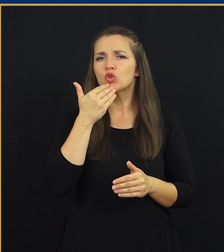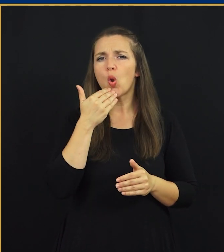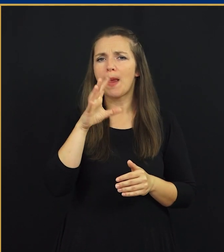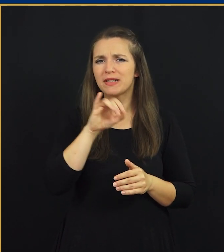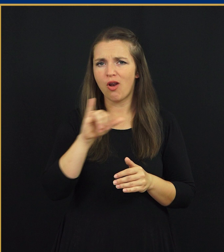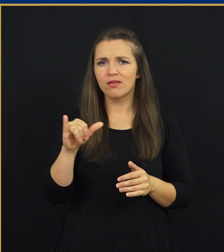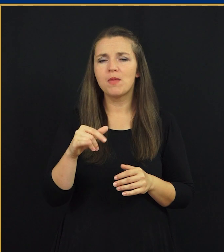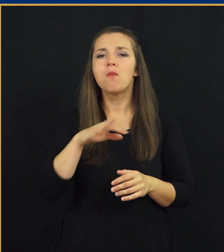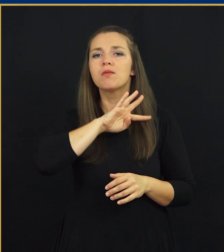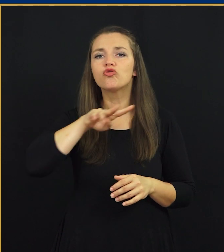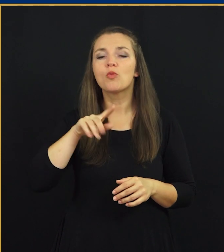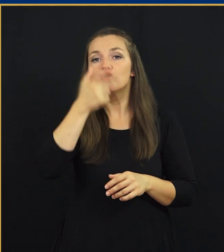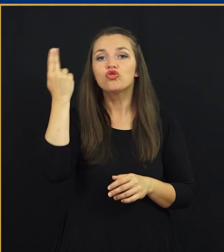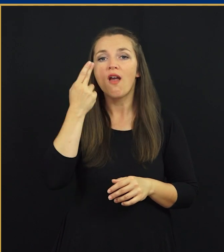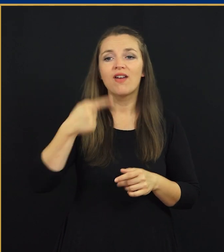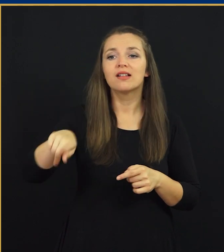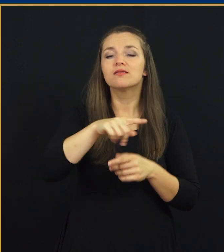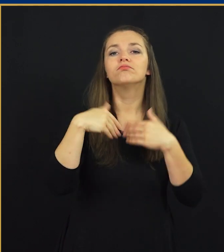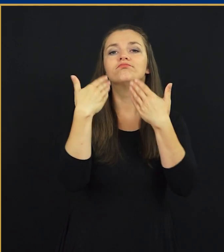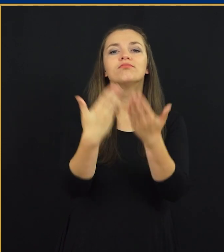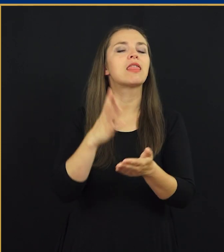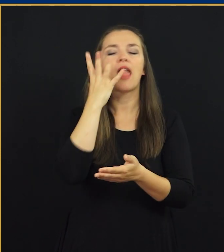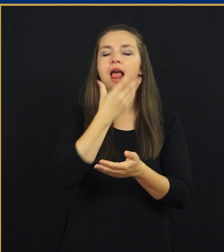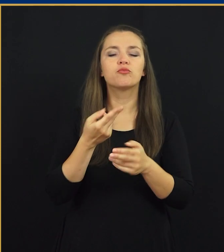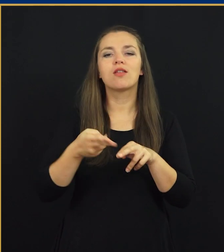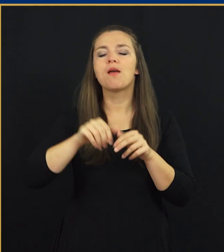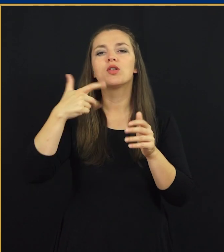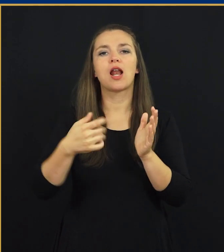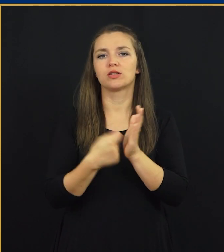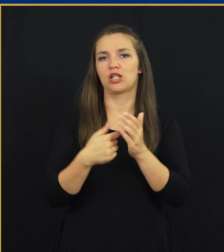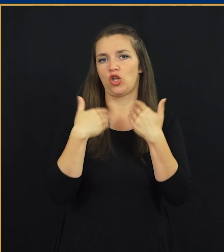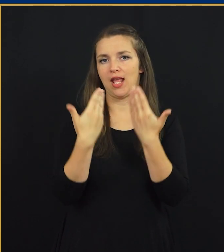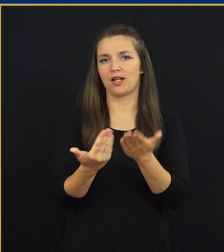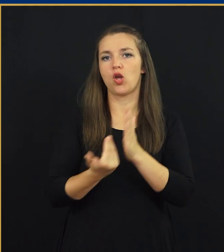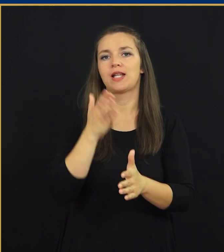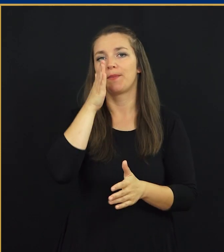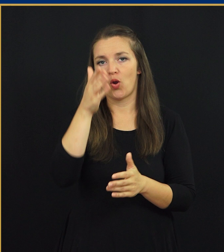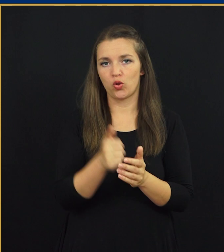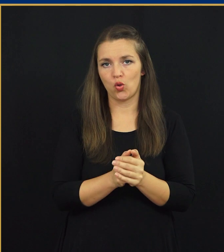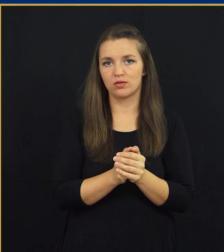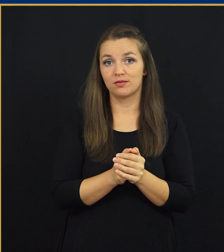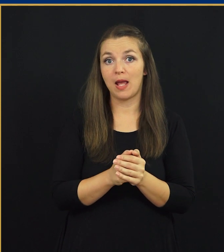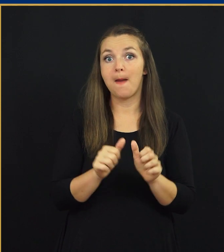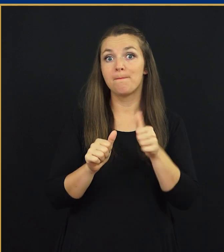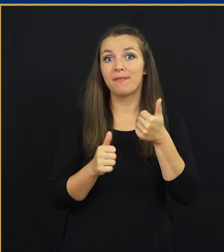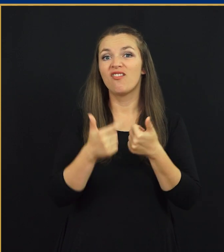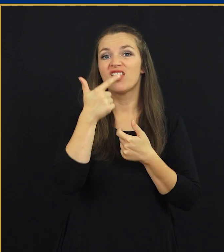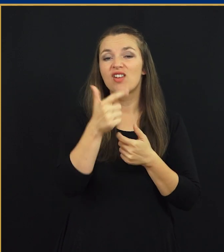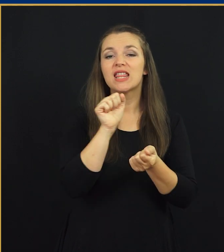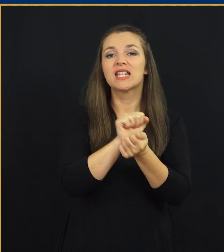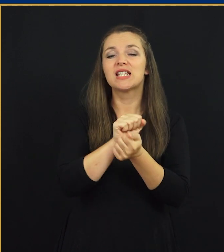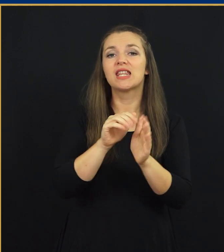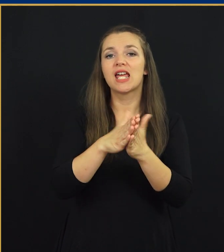tisočletja je Primož Trubar slovenskemu narodu podaril najlepše in najdragocenejše darilo za prihodnost. Prvi